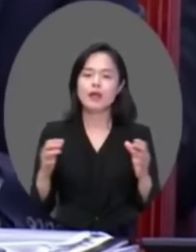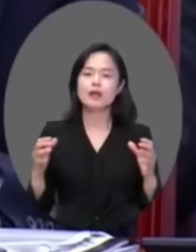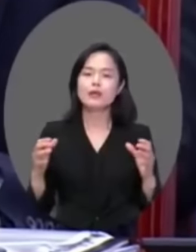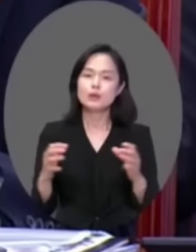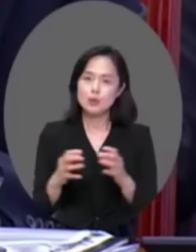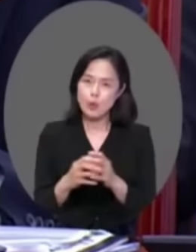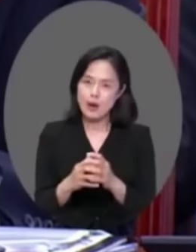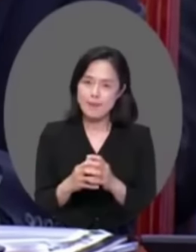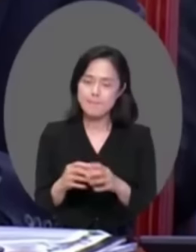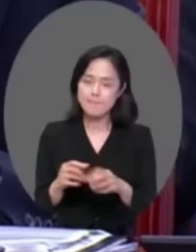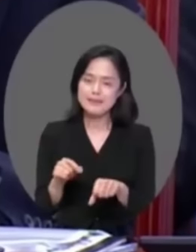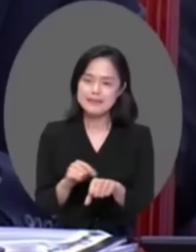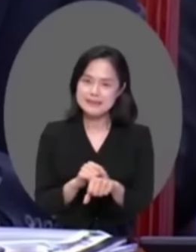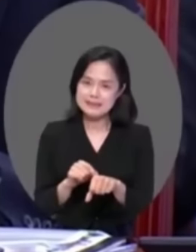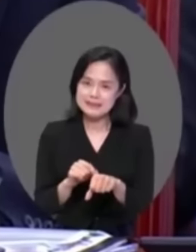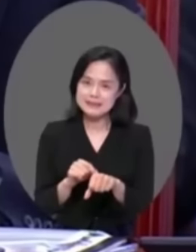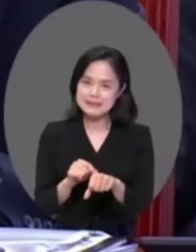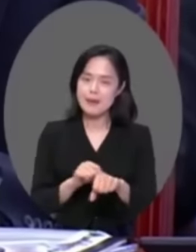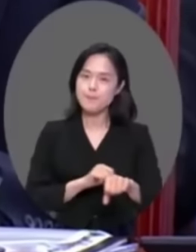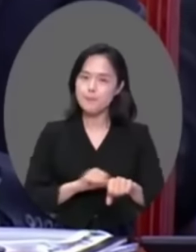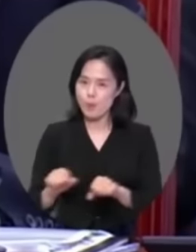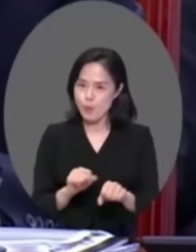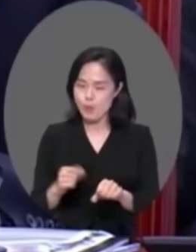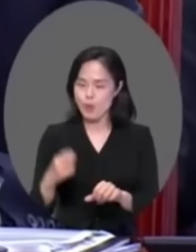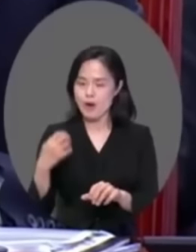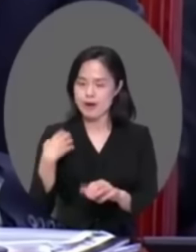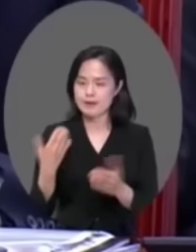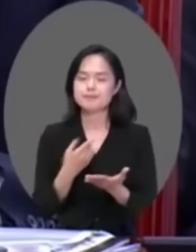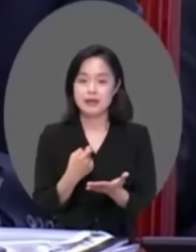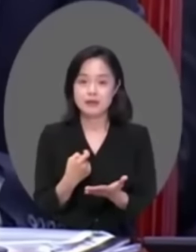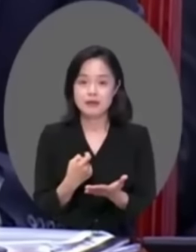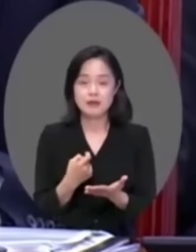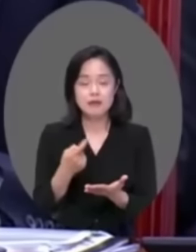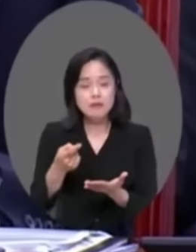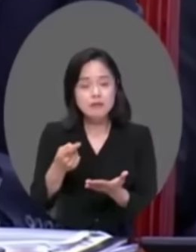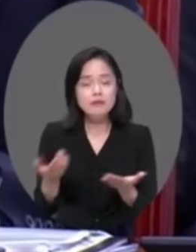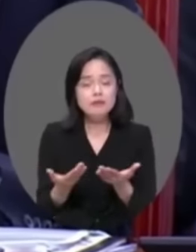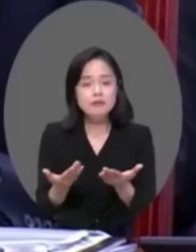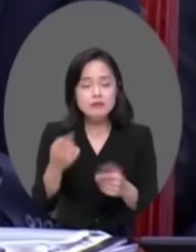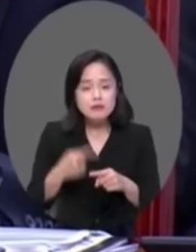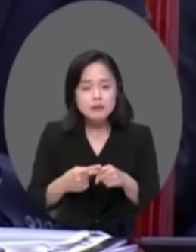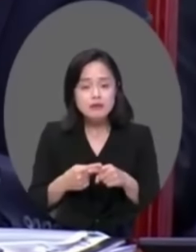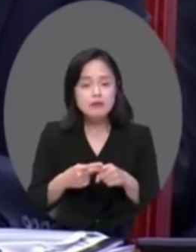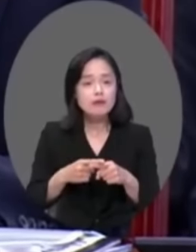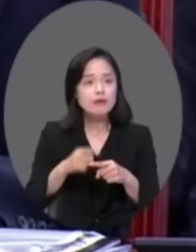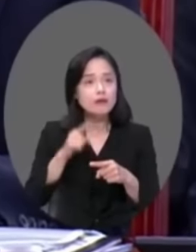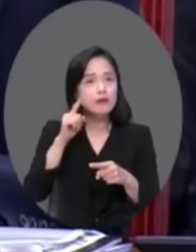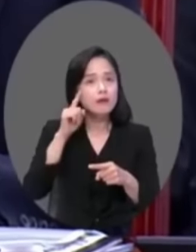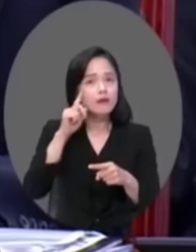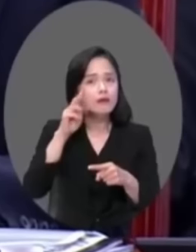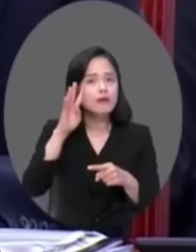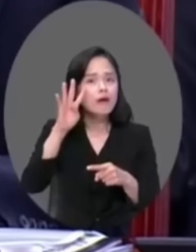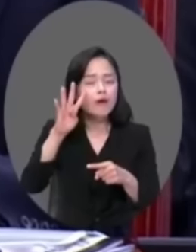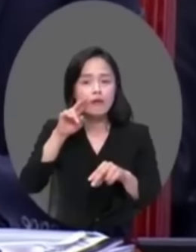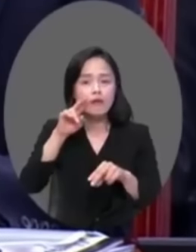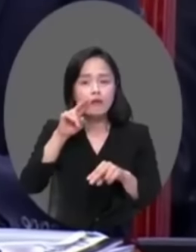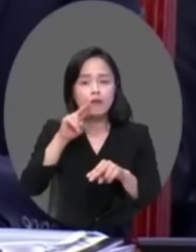하셨죠네 며칠 만에 사퇴 하셨죠 그 확실히 기억이 안납니다 나흘만에 사퇴 하셨습니다 그때 어떤 발언 때문에